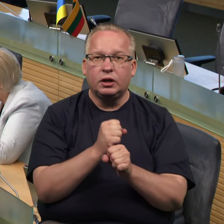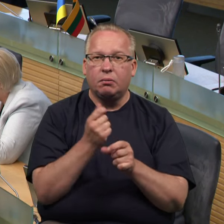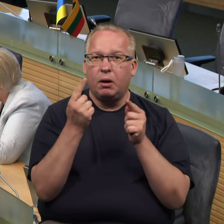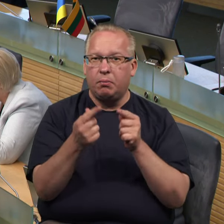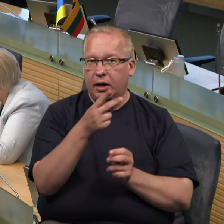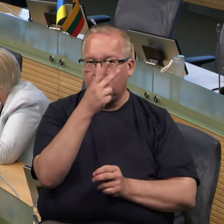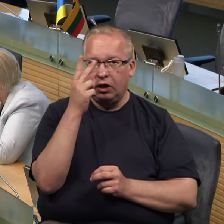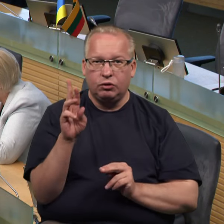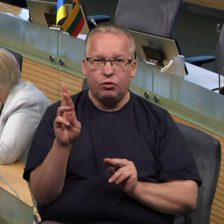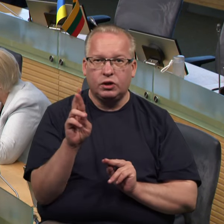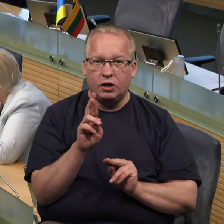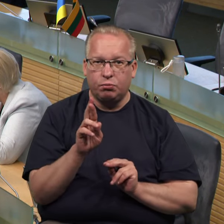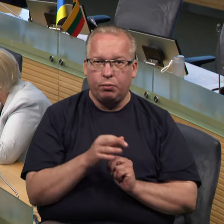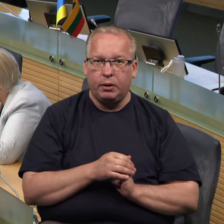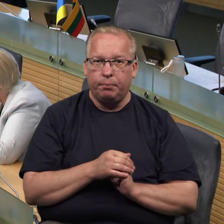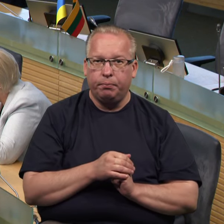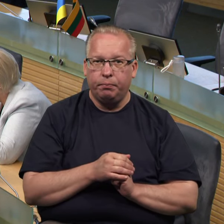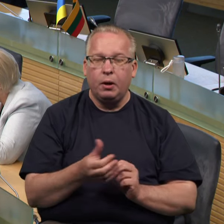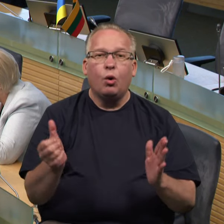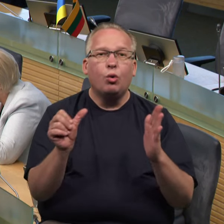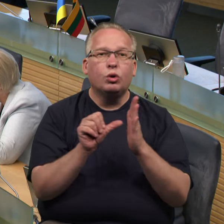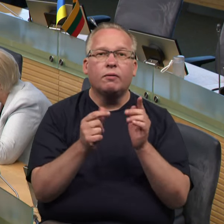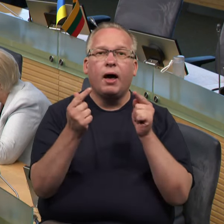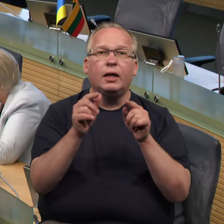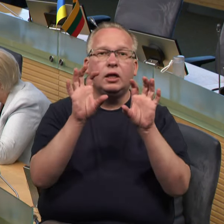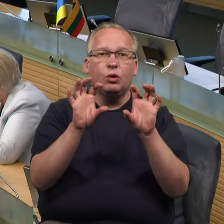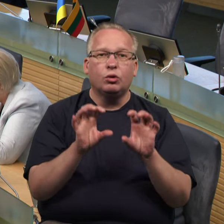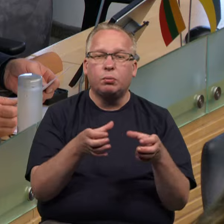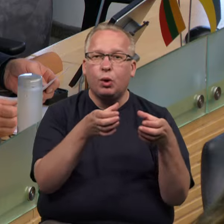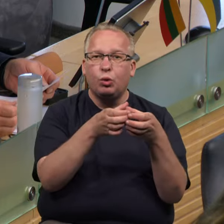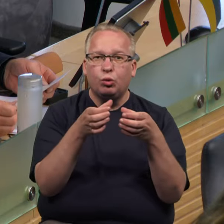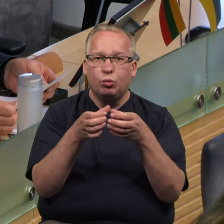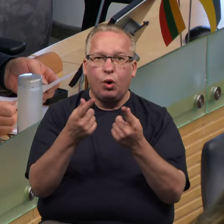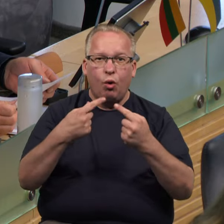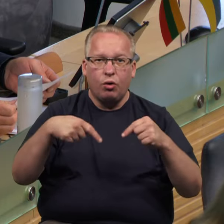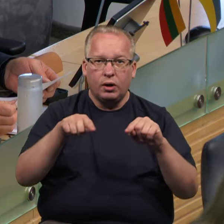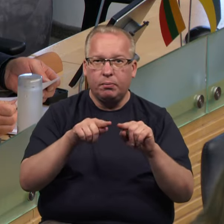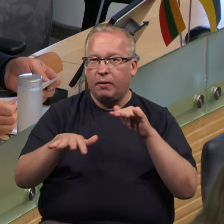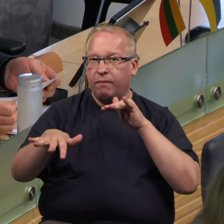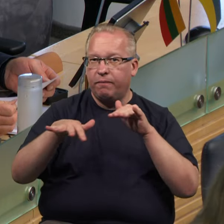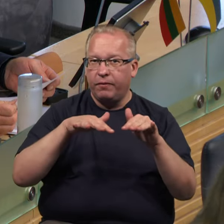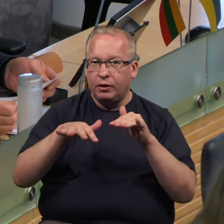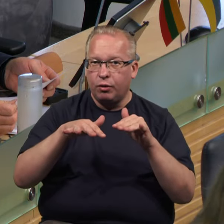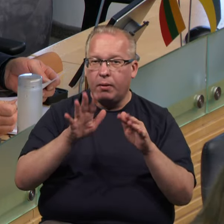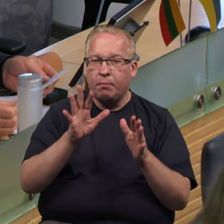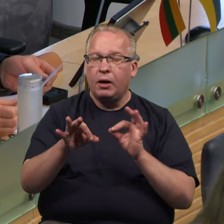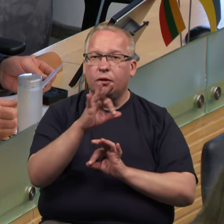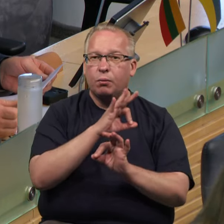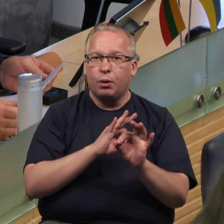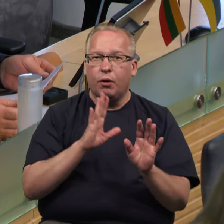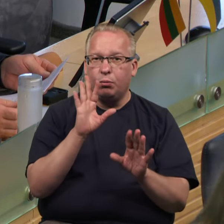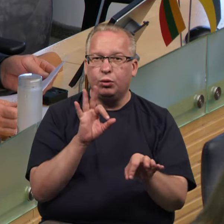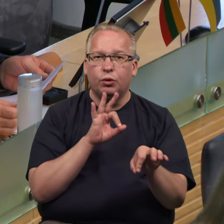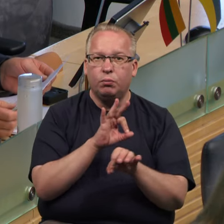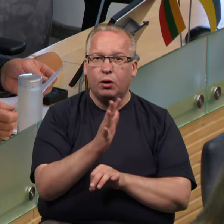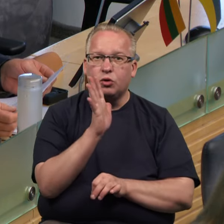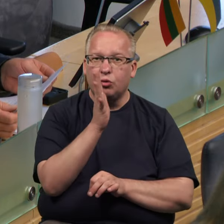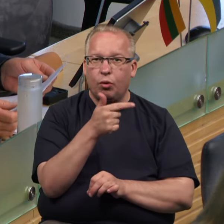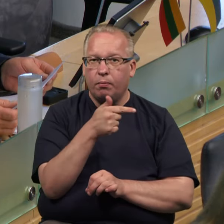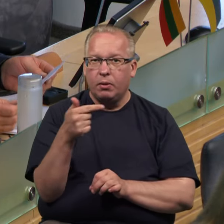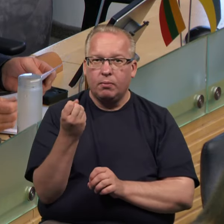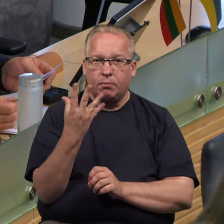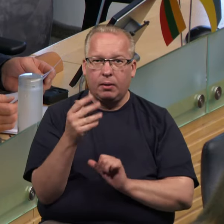dalyvavimą antikonstitucinių grupių ir organizacijų veikloje pagal projektą būtų baudžiama nuo 5 iki 15 metų, vietoj